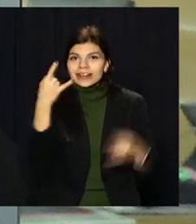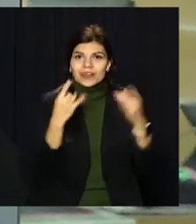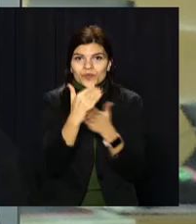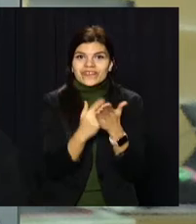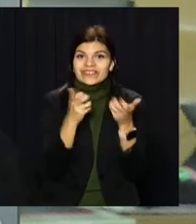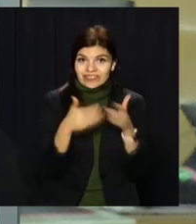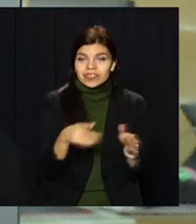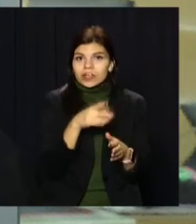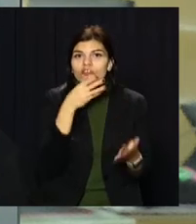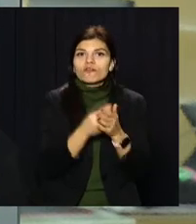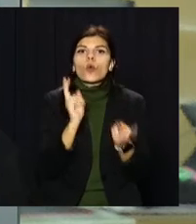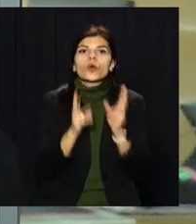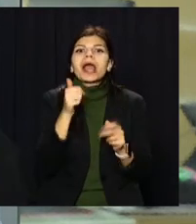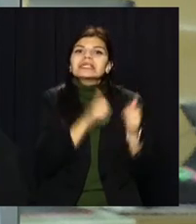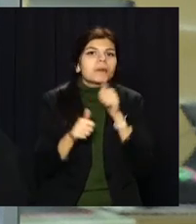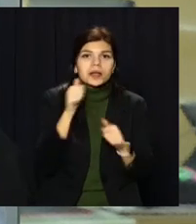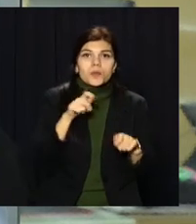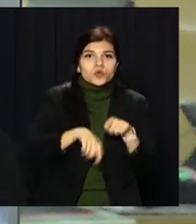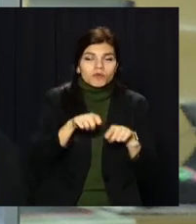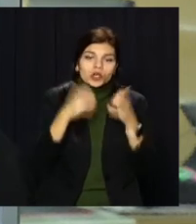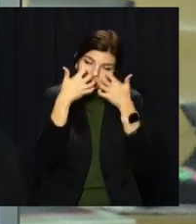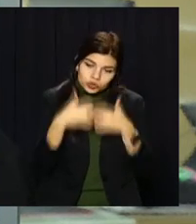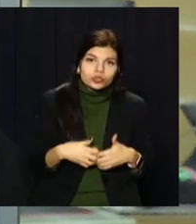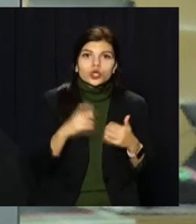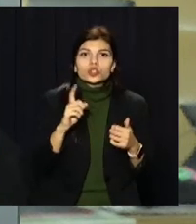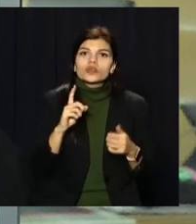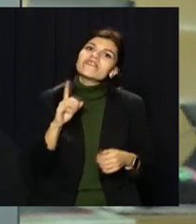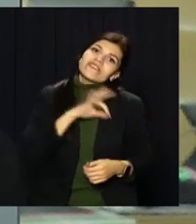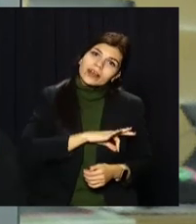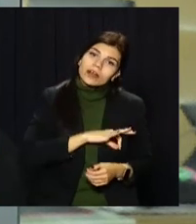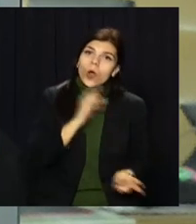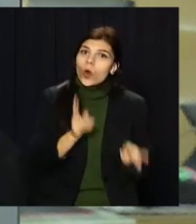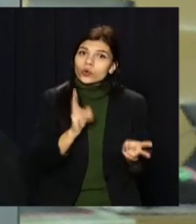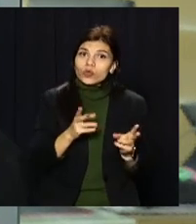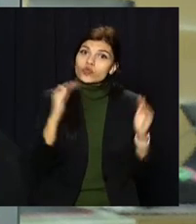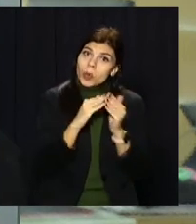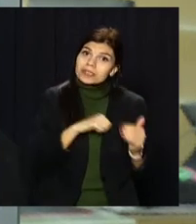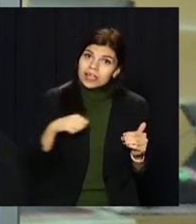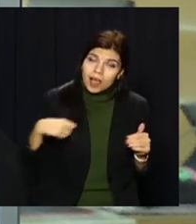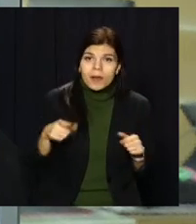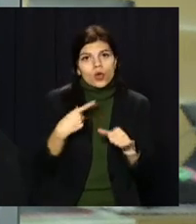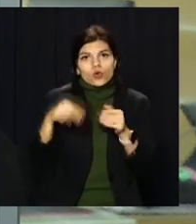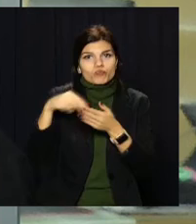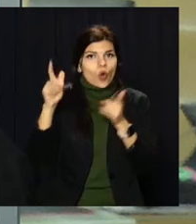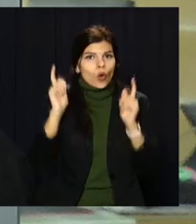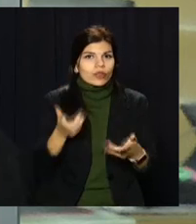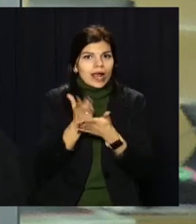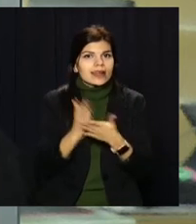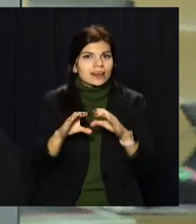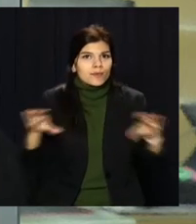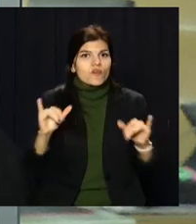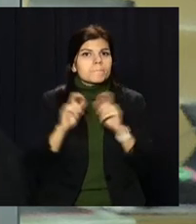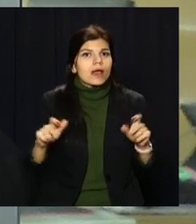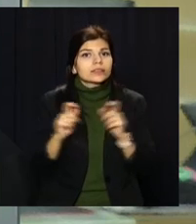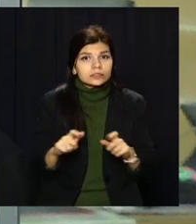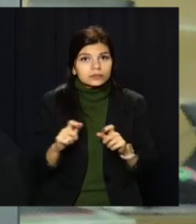Журналісти «Відкритого» провели власний кулінарний експеримент та підрахували, що вигідніше – готувати хліб вдома чи купувати готовий